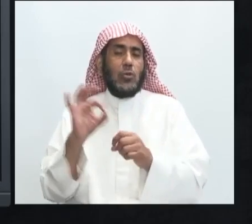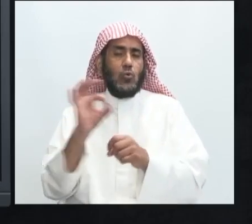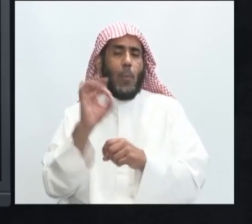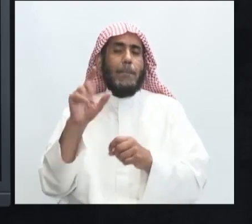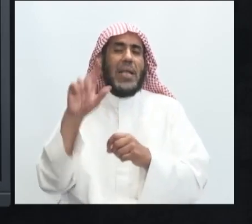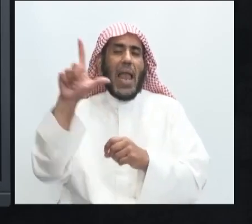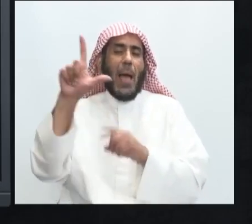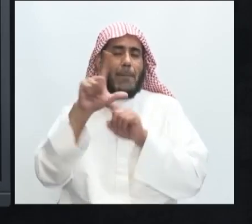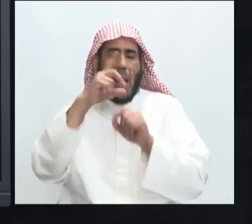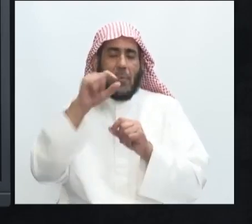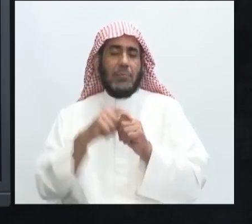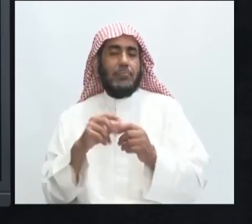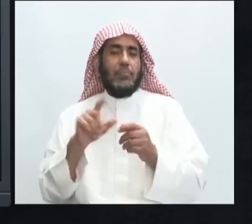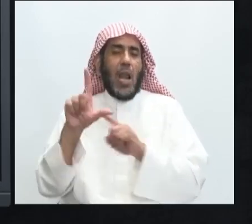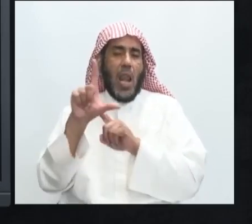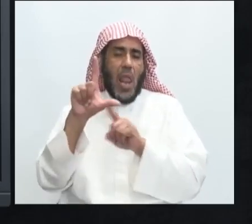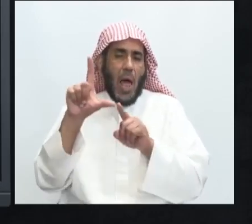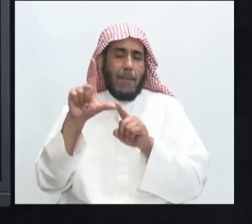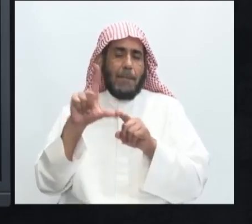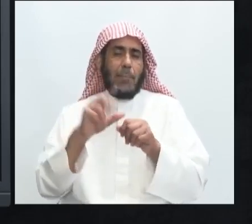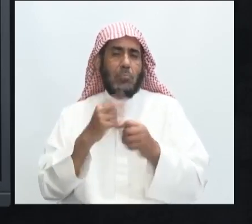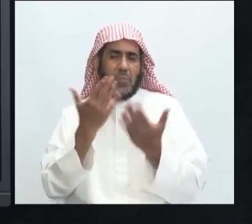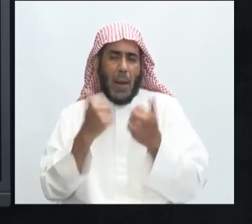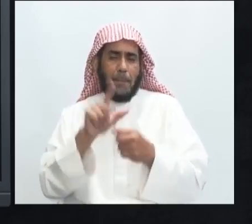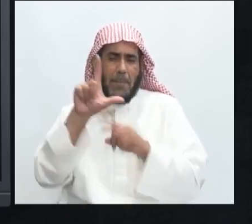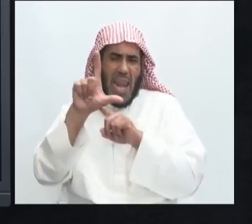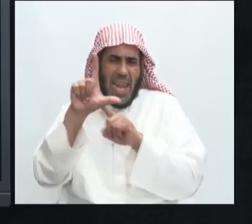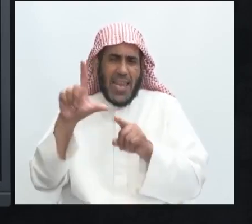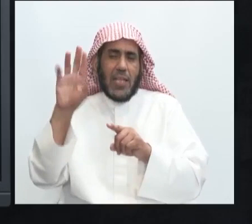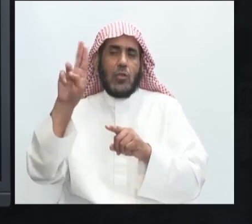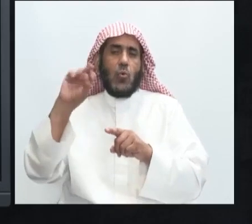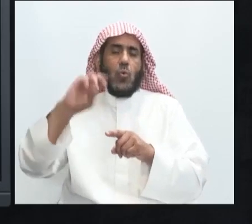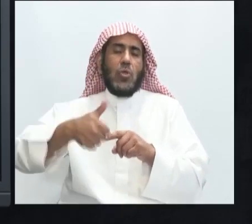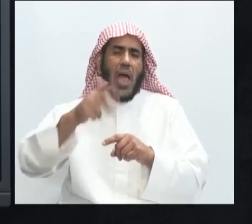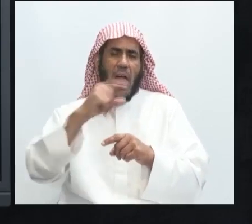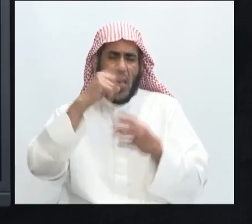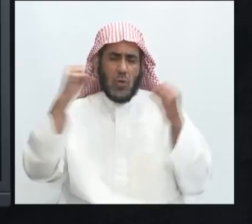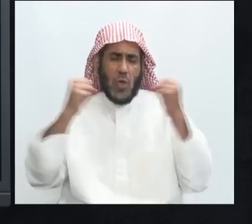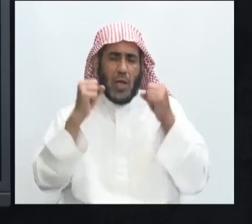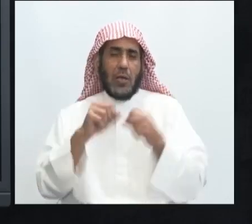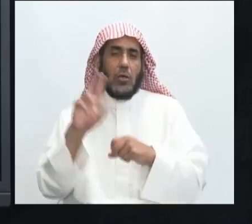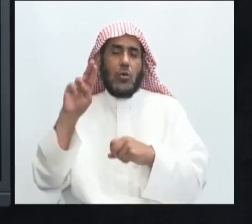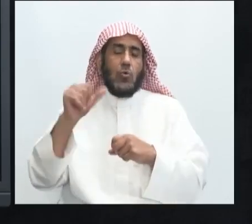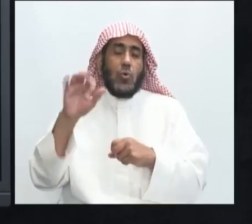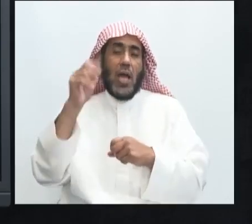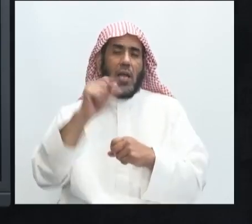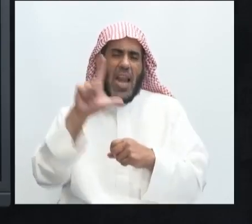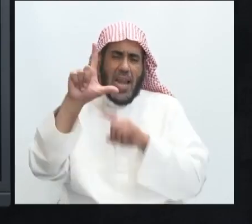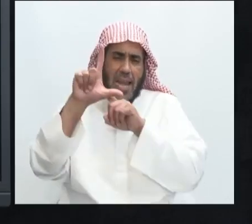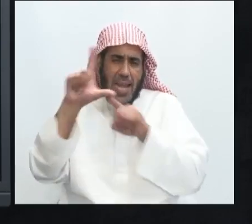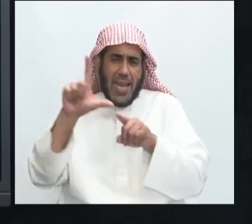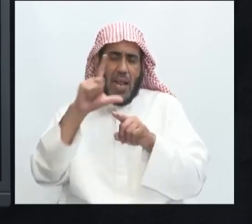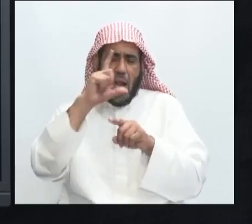المجزوم بلام الامر هنا فعل مضارع لكنها طلب طلب منك لتذاكر ما معنى هاي محمد يذاكر دروسه يقول لي تذاكر